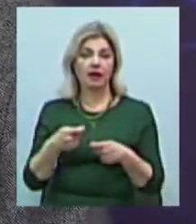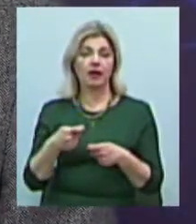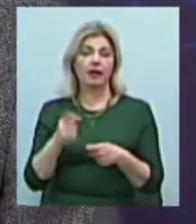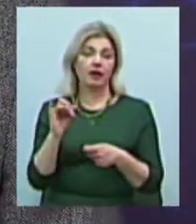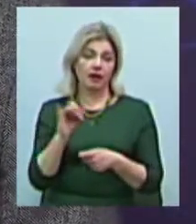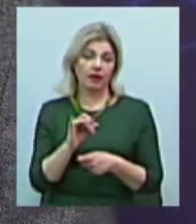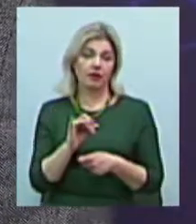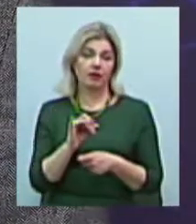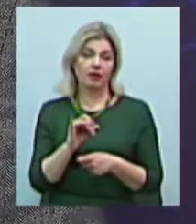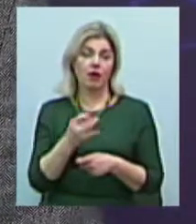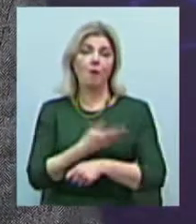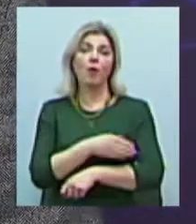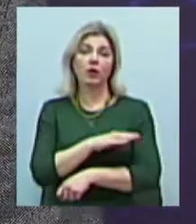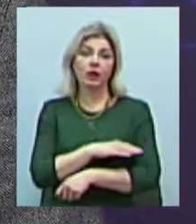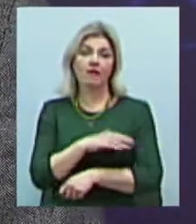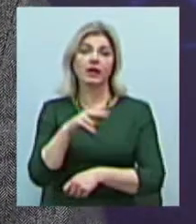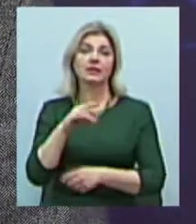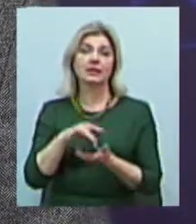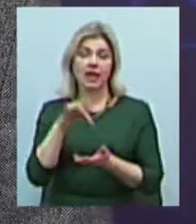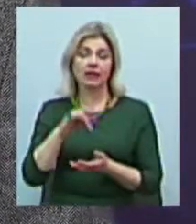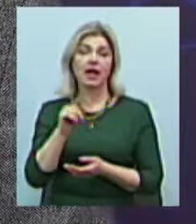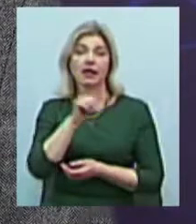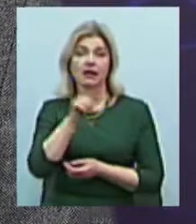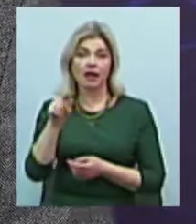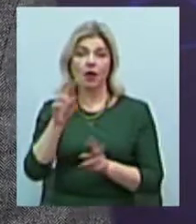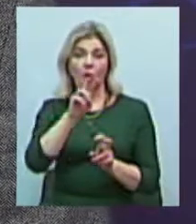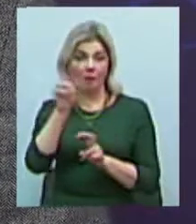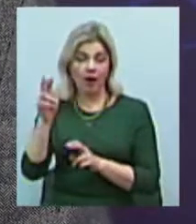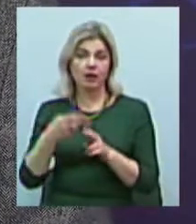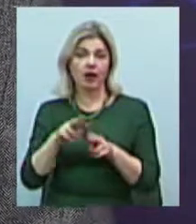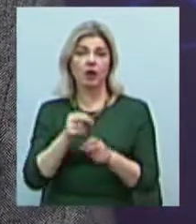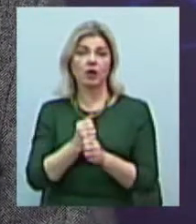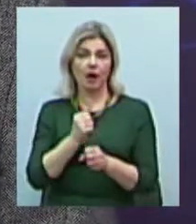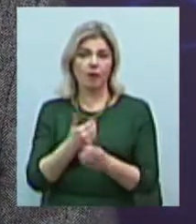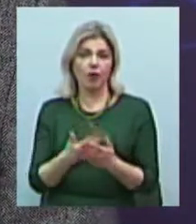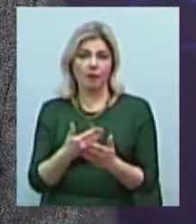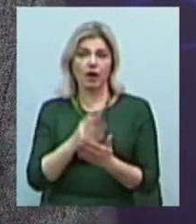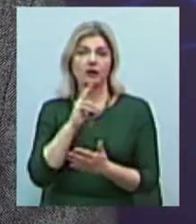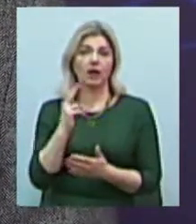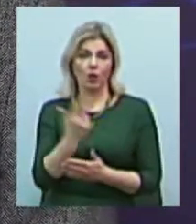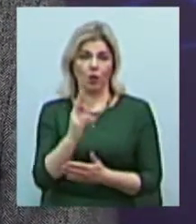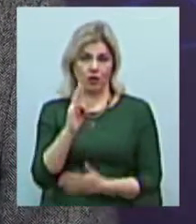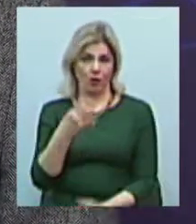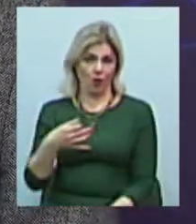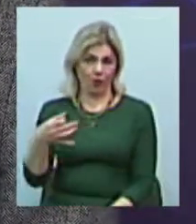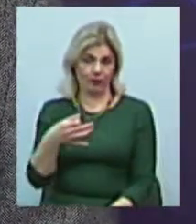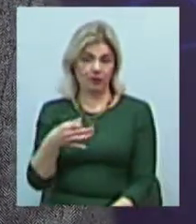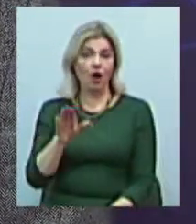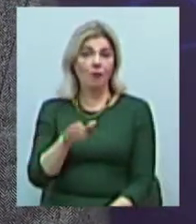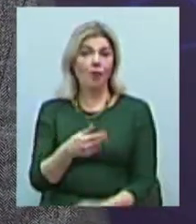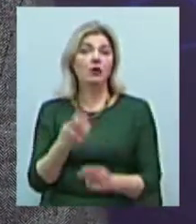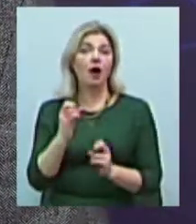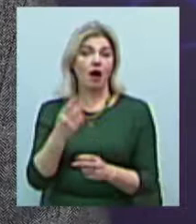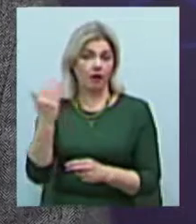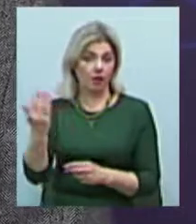і «Полтавбудцентр». Це ті компанії, які працювали понад 3 роки у нас в Миколаївській області. Після того, як вони